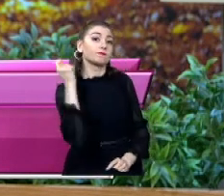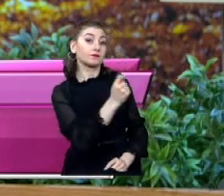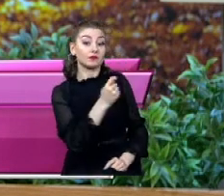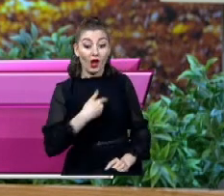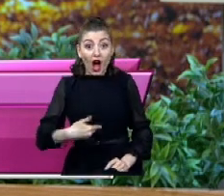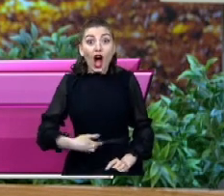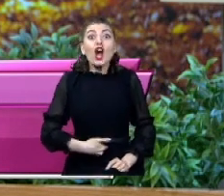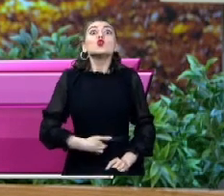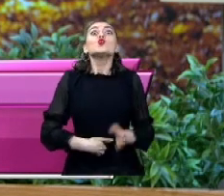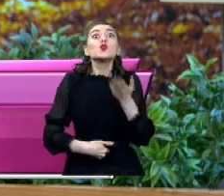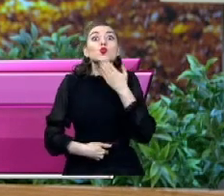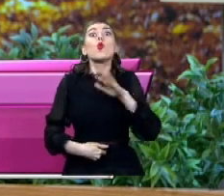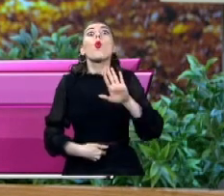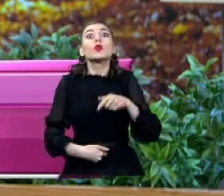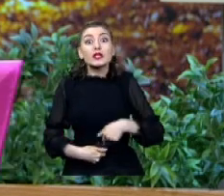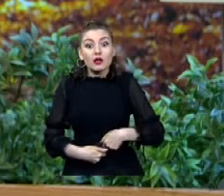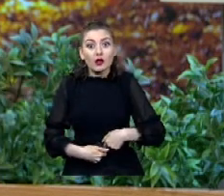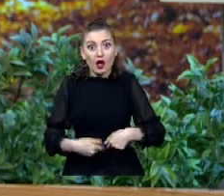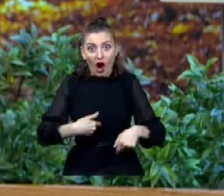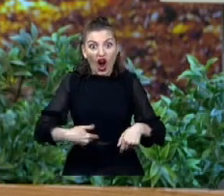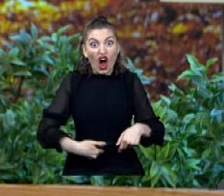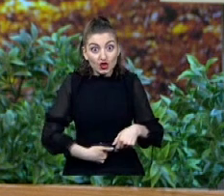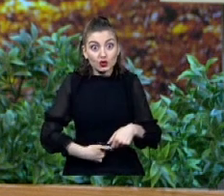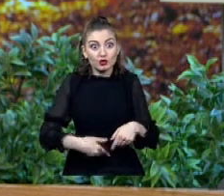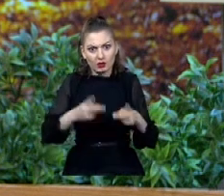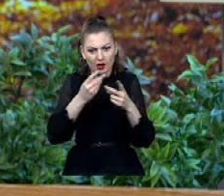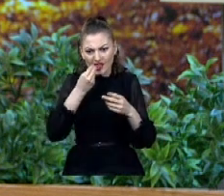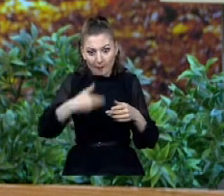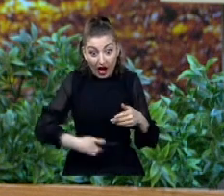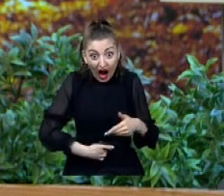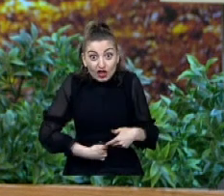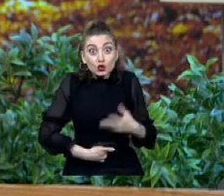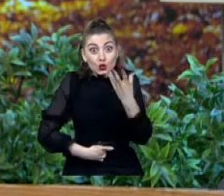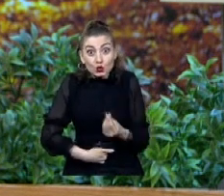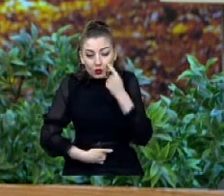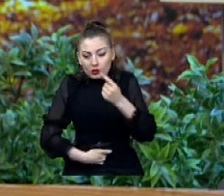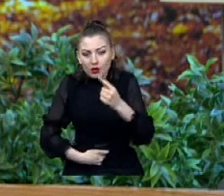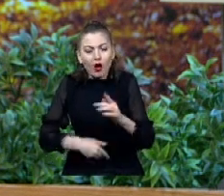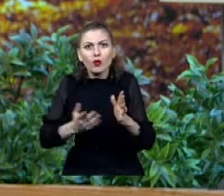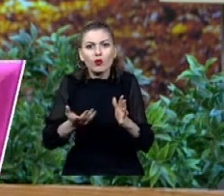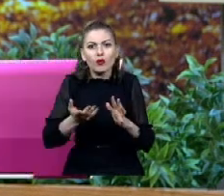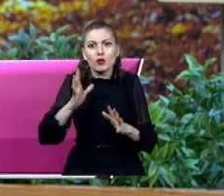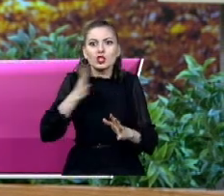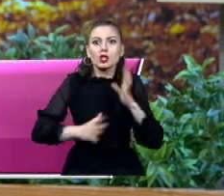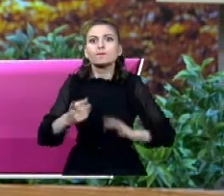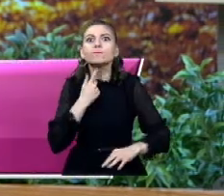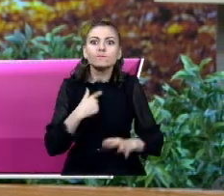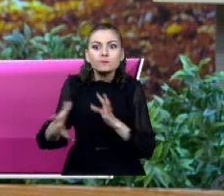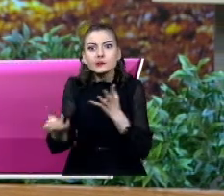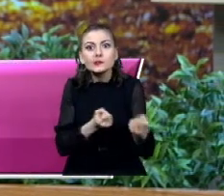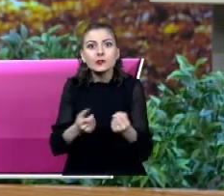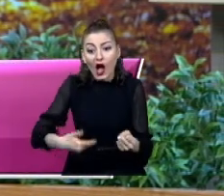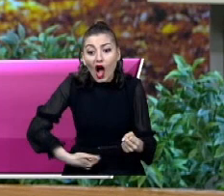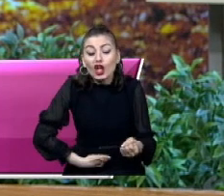olmadığım zamanlarda listeyi yapıyorum ki çünkü markete aç bir şekilde gittiğimizde dürtülerimiz, arzularımız çok uyanmış